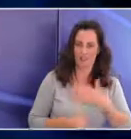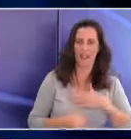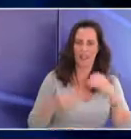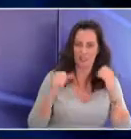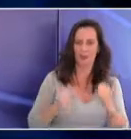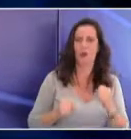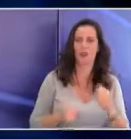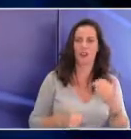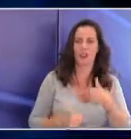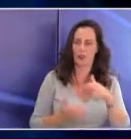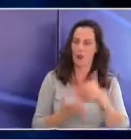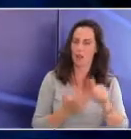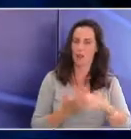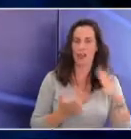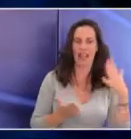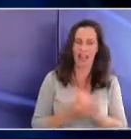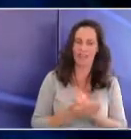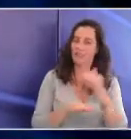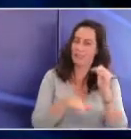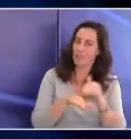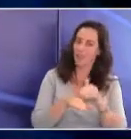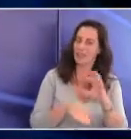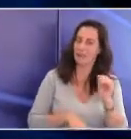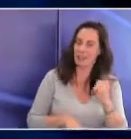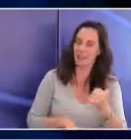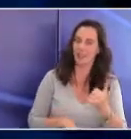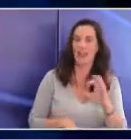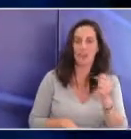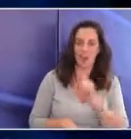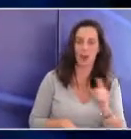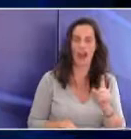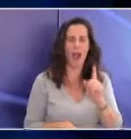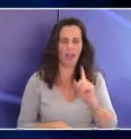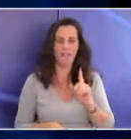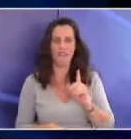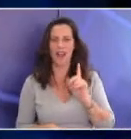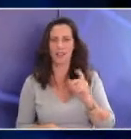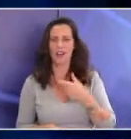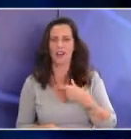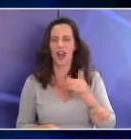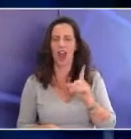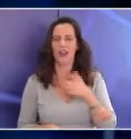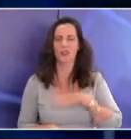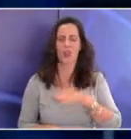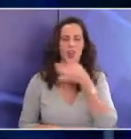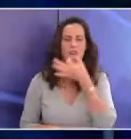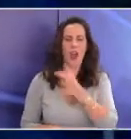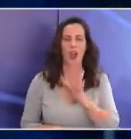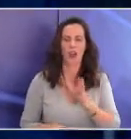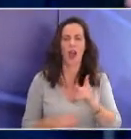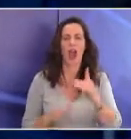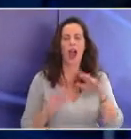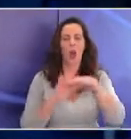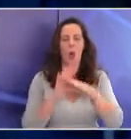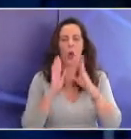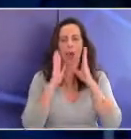בטוחה שאנחנו נמשיך להצליח ונעדכן אם כן, ואם אגב, לא, אז אגב, אנחנו תמיד נמשיך. אני לא משחרר אותך בלי שאלה על חוק הנאמנות בתרבות,